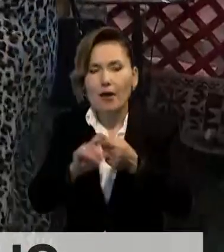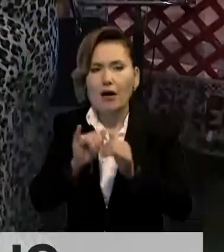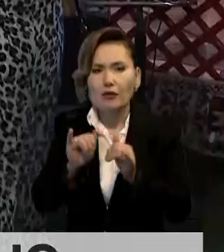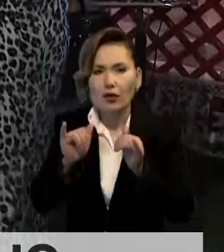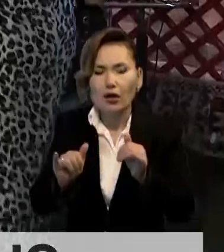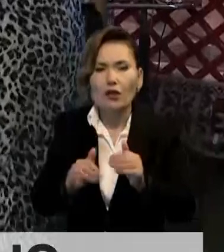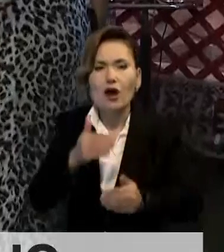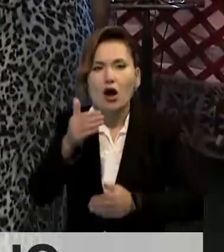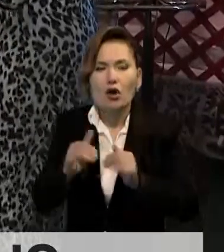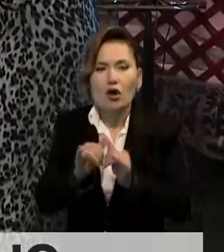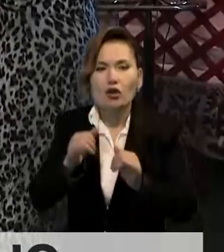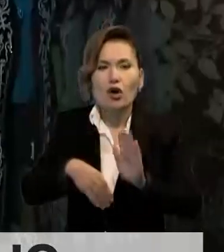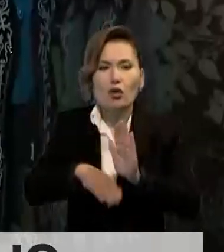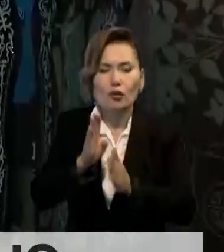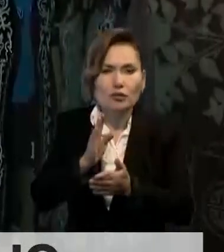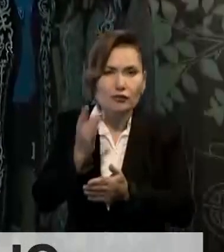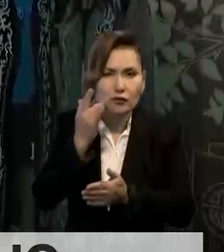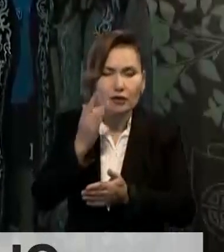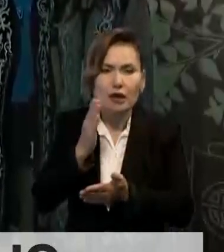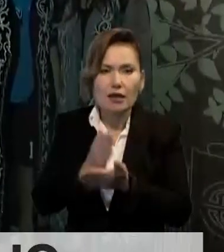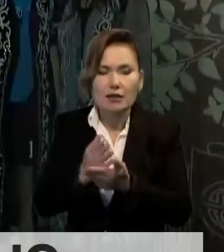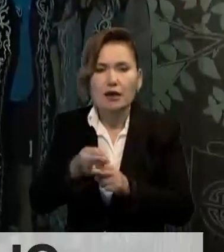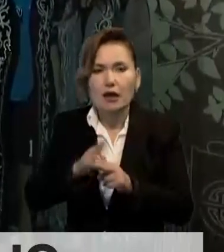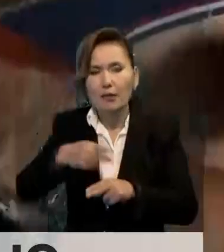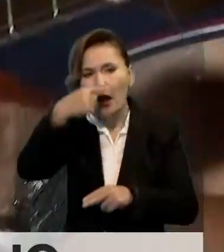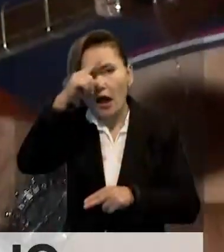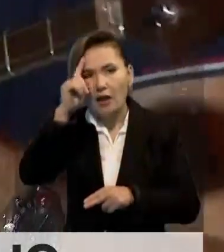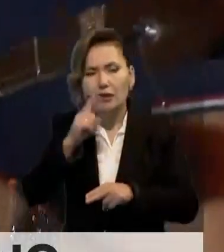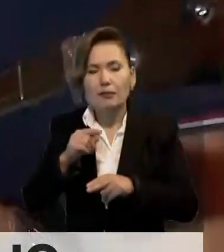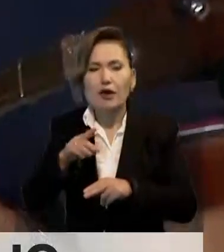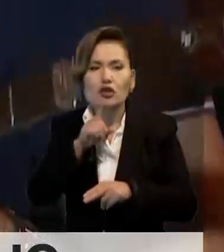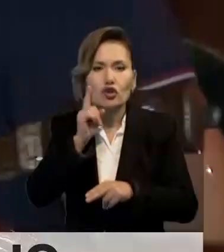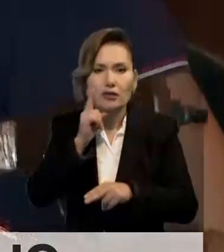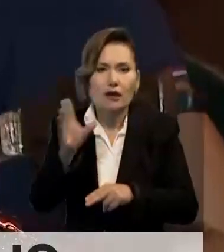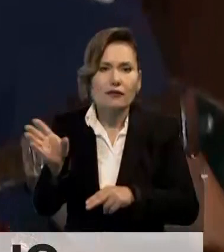тым тереңде жатқанын мұнда жиналғандардың бәрі біледі, әсіресе жастар.